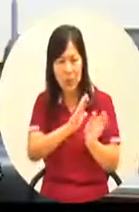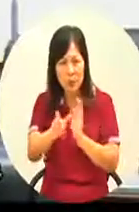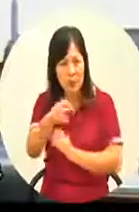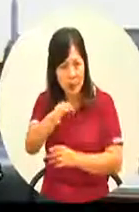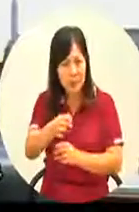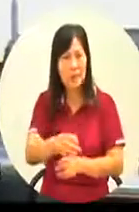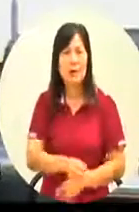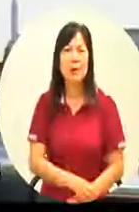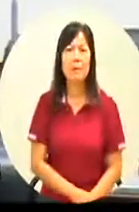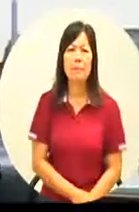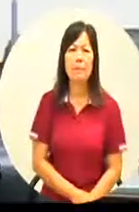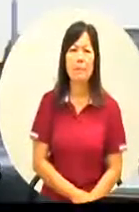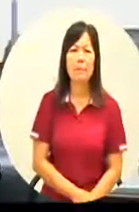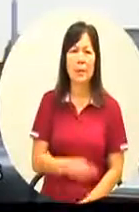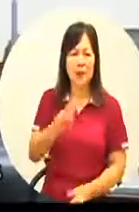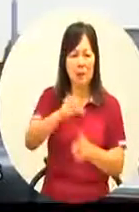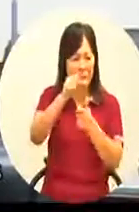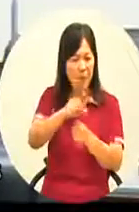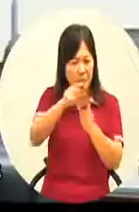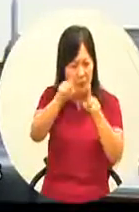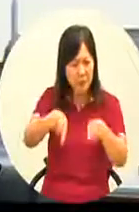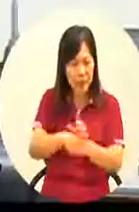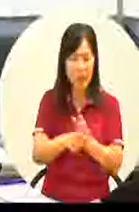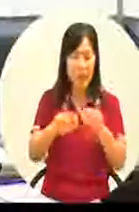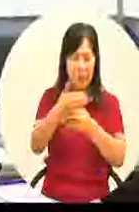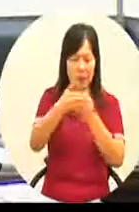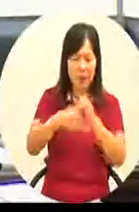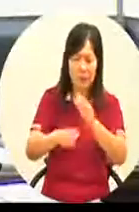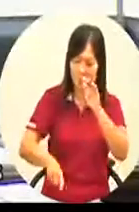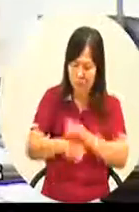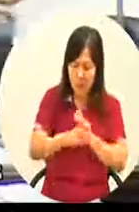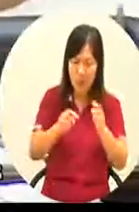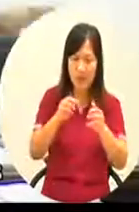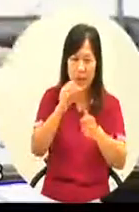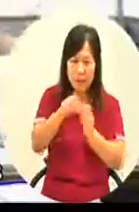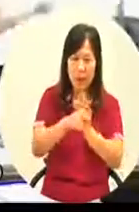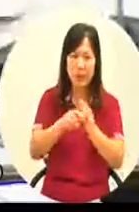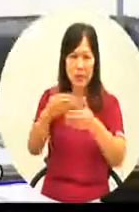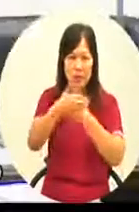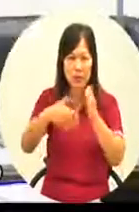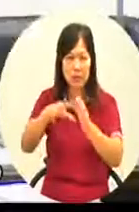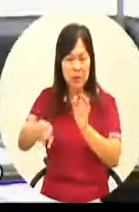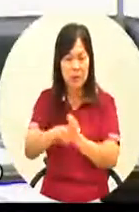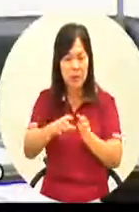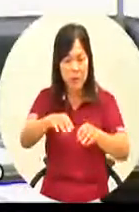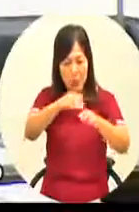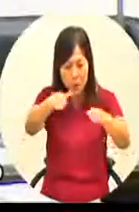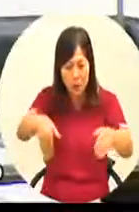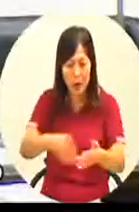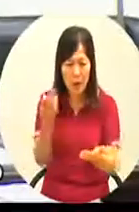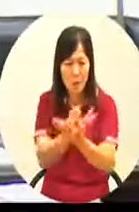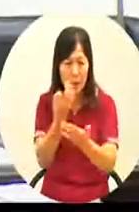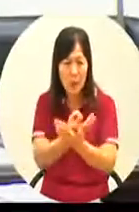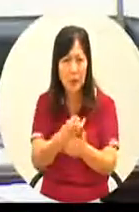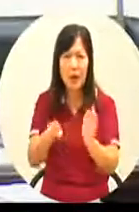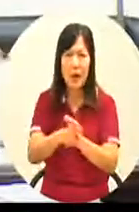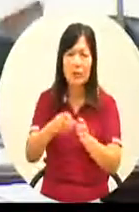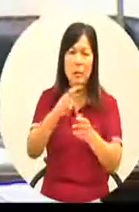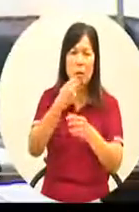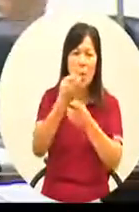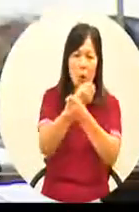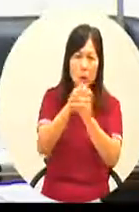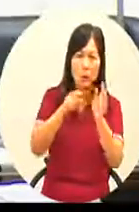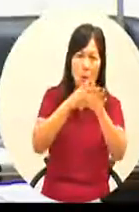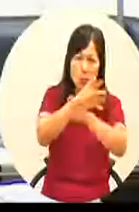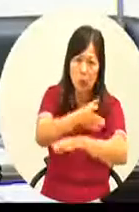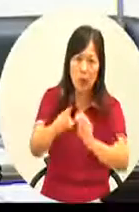些罚单、交通违规罚单、交通叫未见违好，那些不只是红绿灯闯红